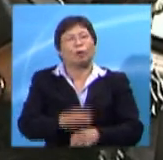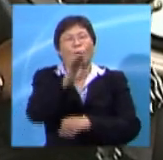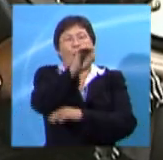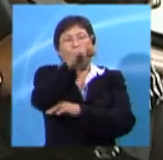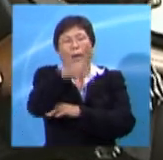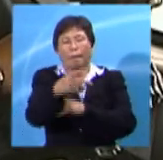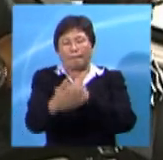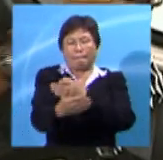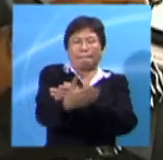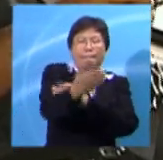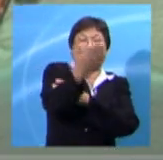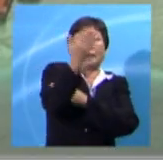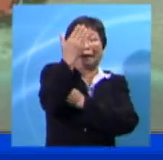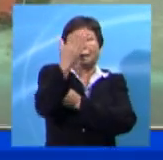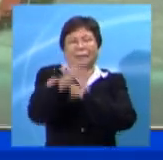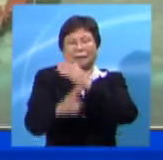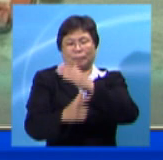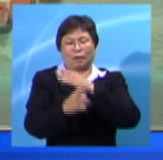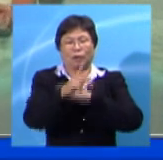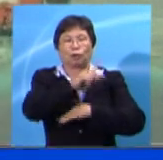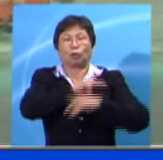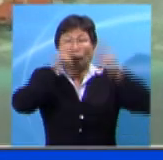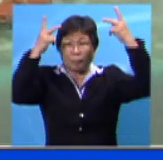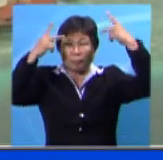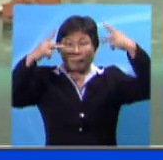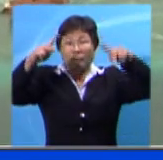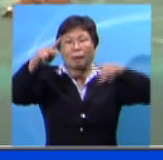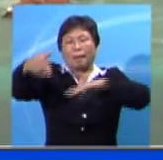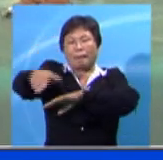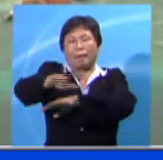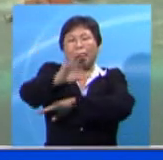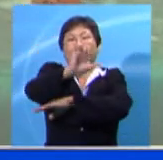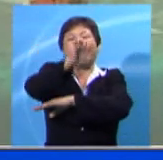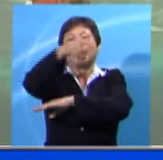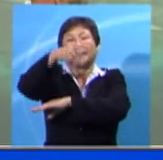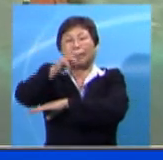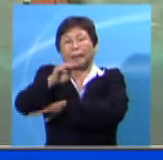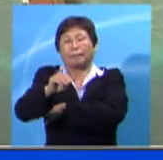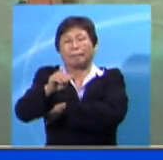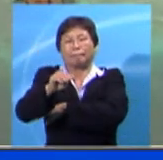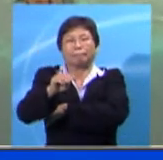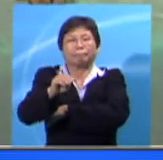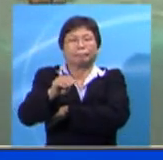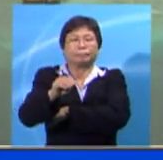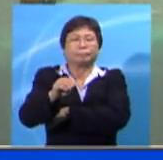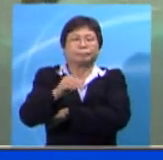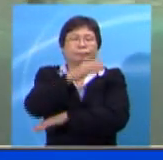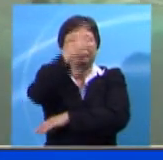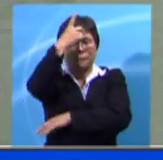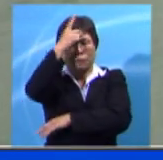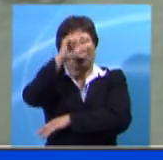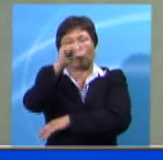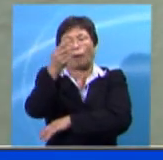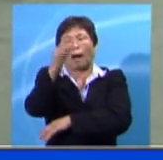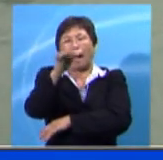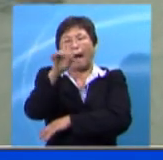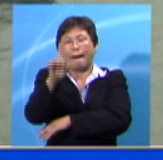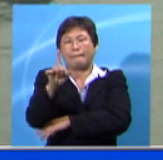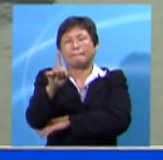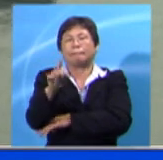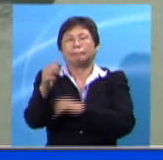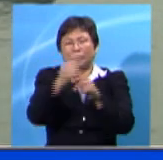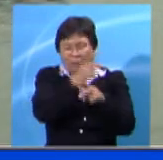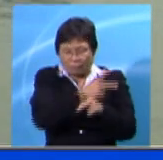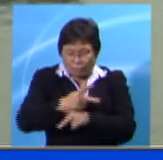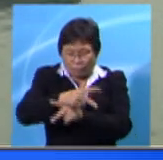operasi pagi tadi disertai timbalan ketua pengarah operasi maritim Malaysia Laksmana Madia maritim Datuk Ahmad puzi Abdul Kahar dengan